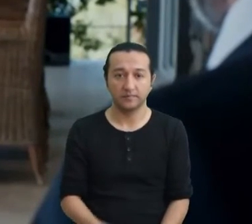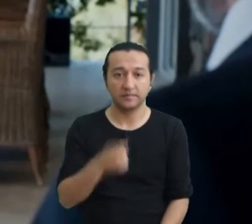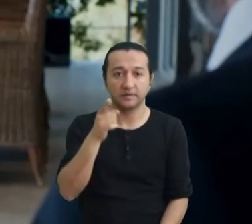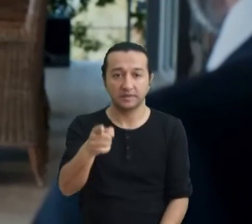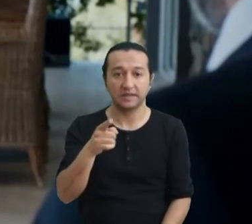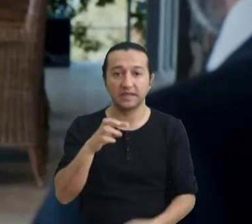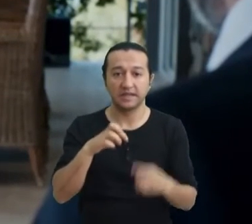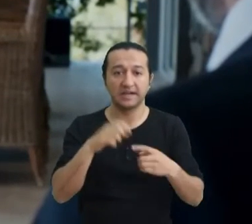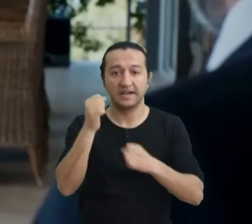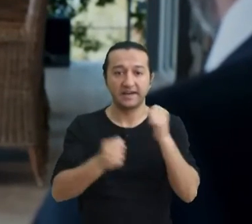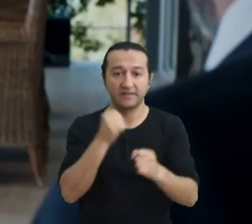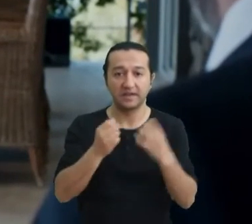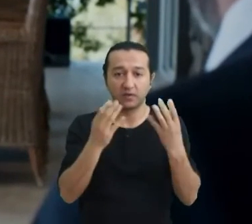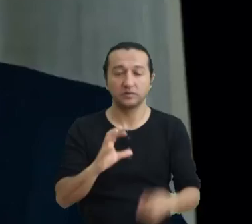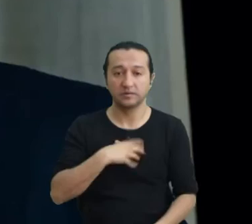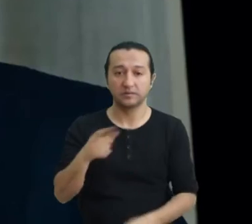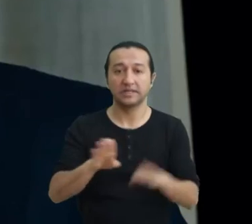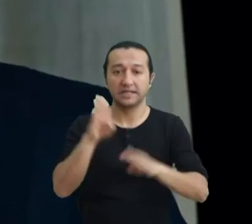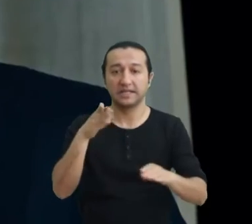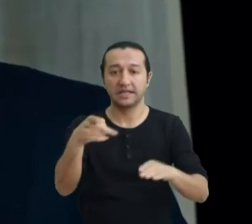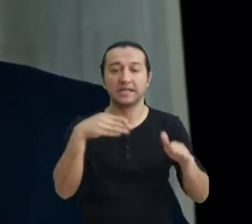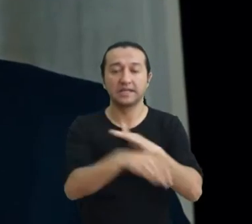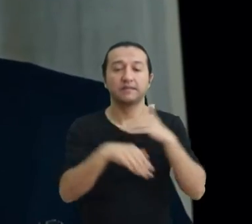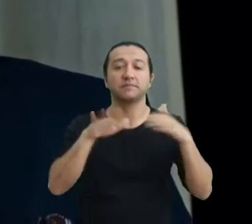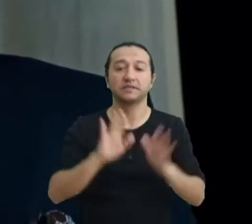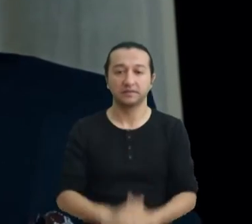Sen rafineri sahibi olduğun için bu ihaleye giremezsin.